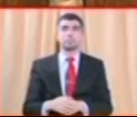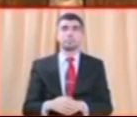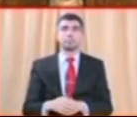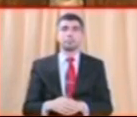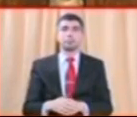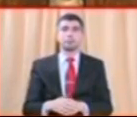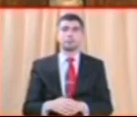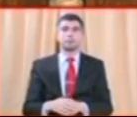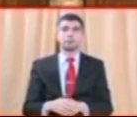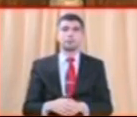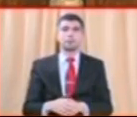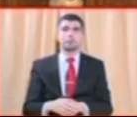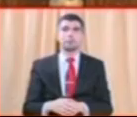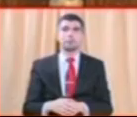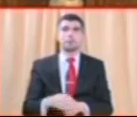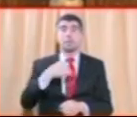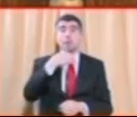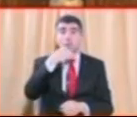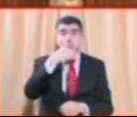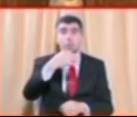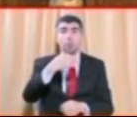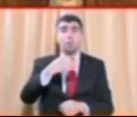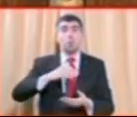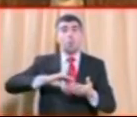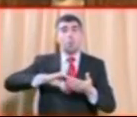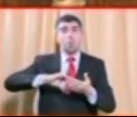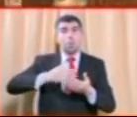وحين سيد الرئيس، وحين تم